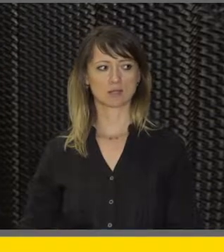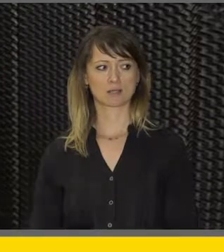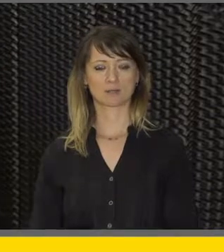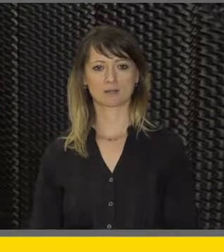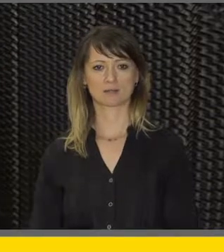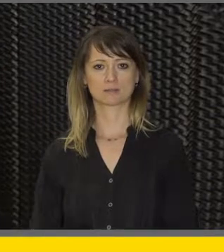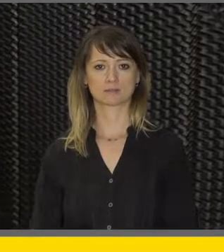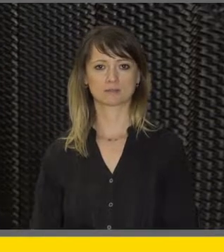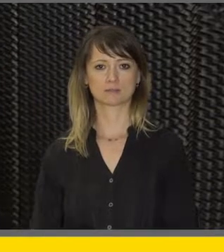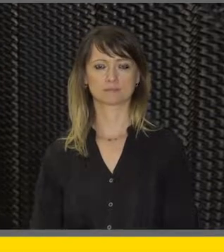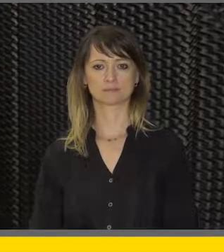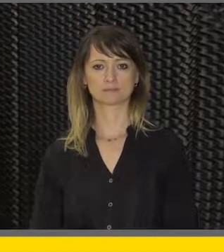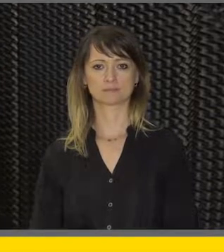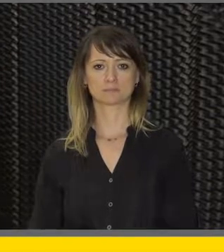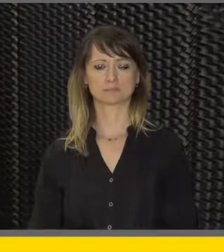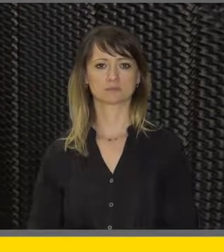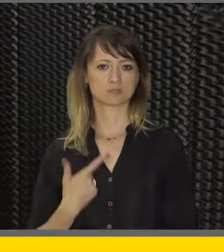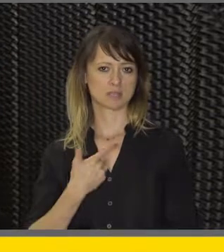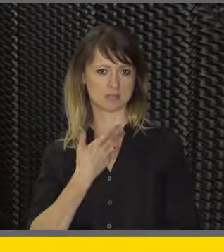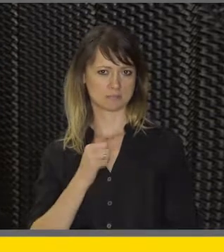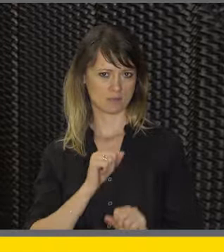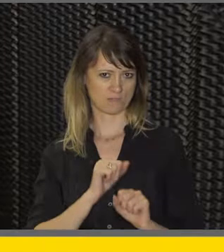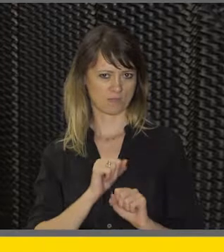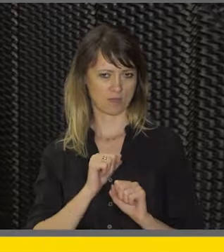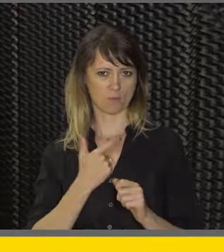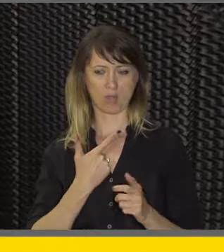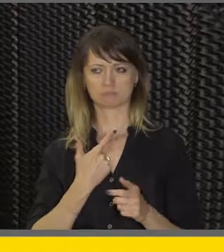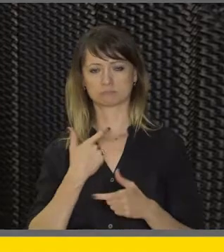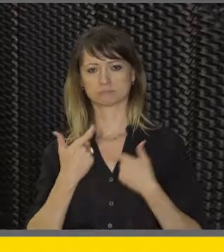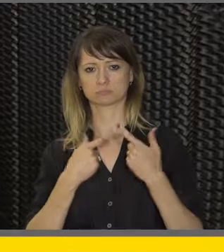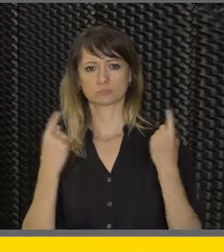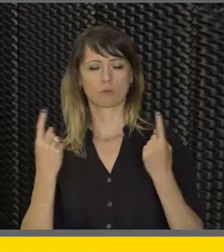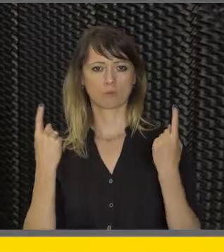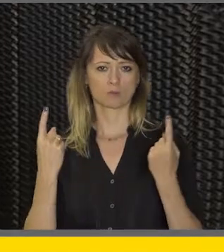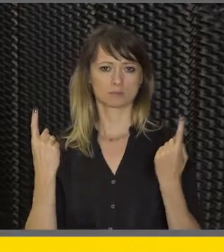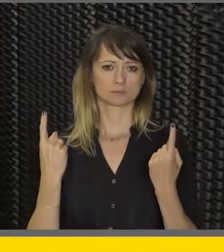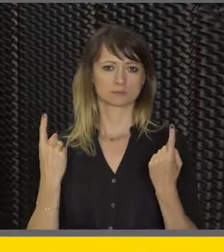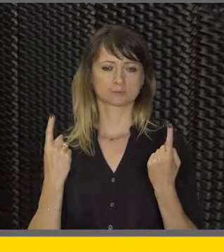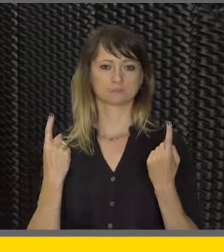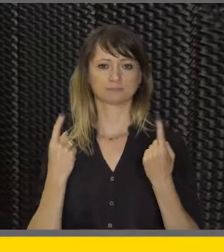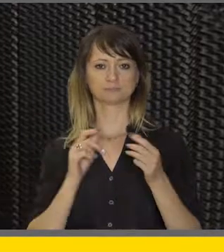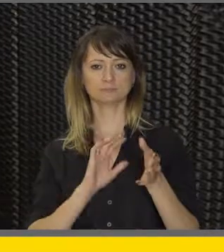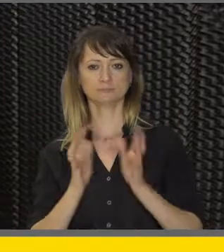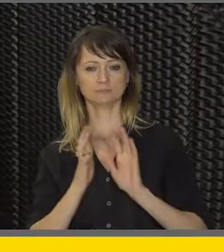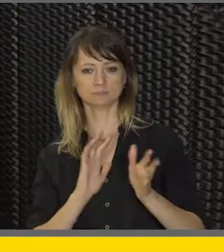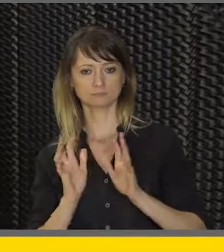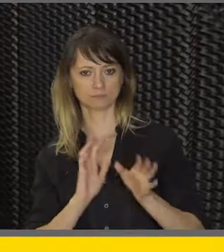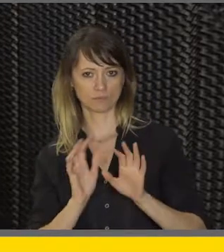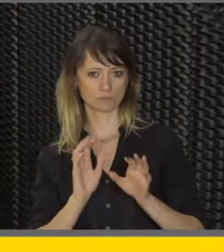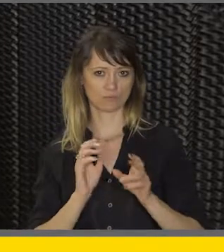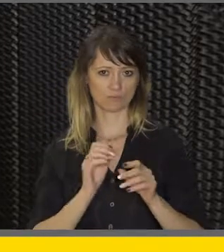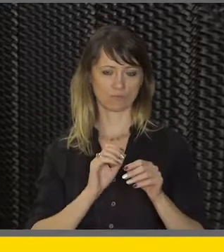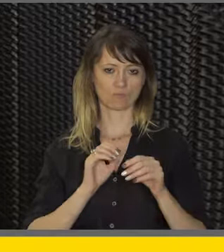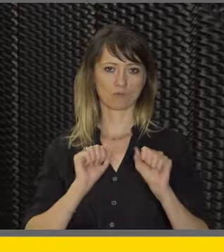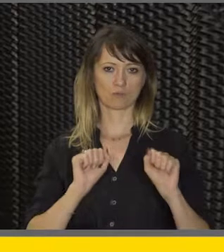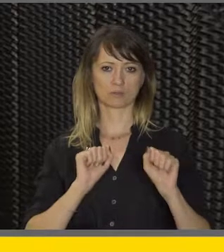pytanie, czy ja tu nie jestem przypadkiem adwokatem diabła albo nie uprawiam autopromocji dla Głównego Instytutu Górnictwa, które opiekuje się Obserwatorium Technologii dla Ochrony